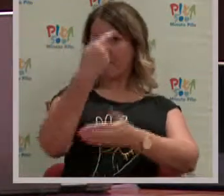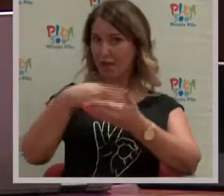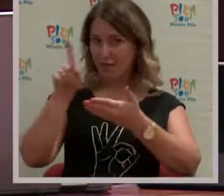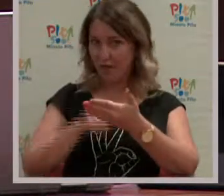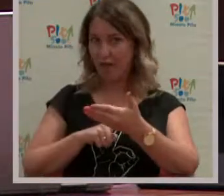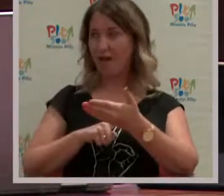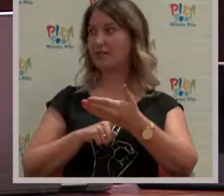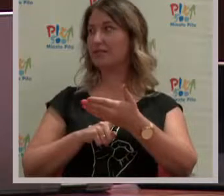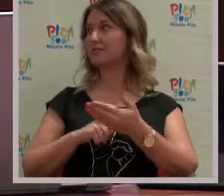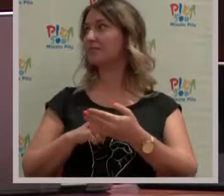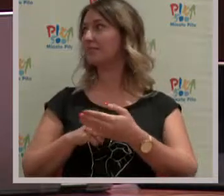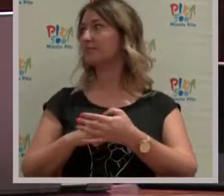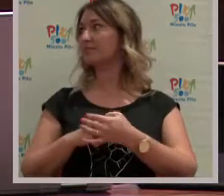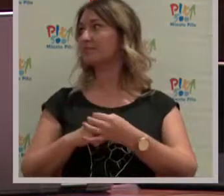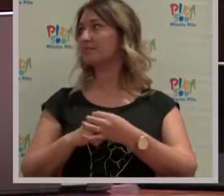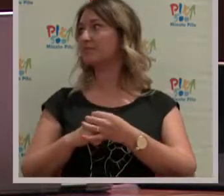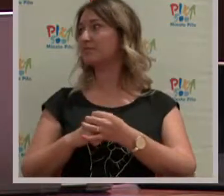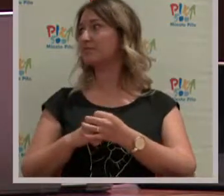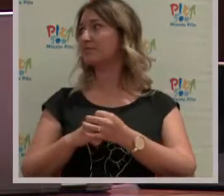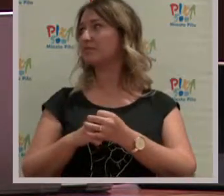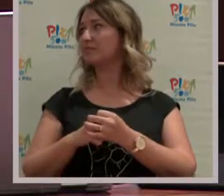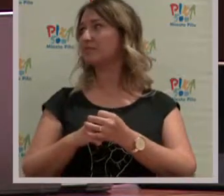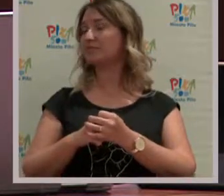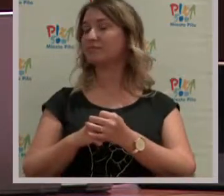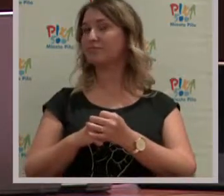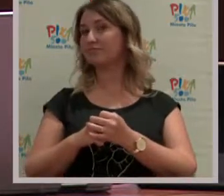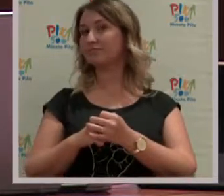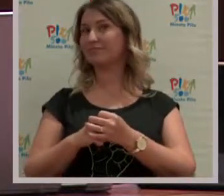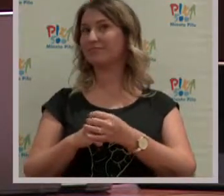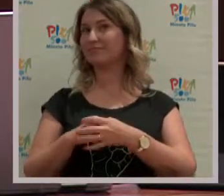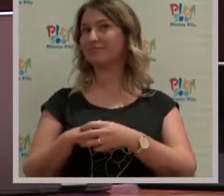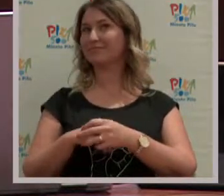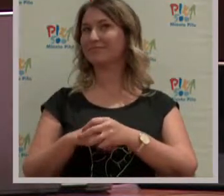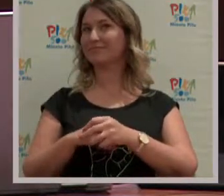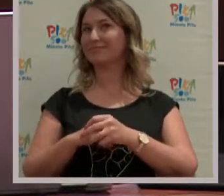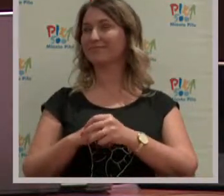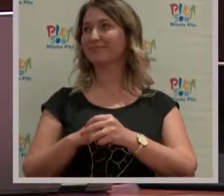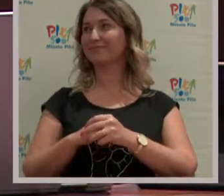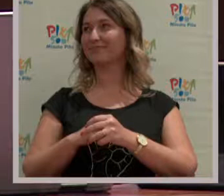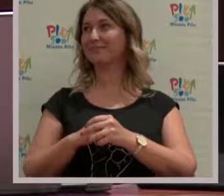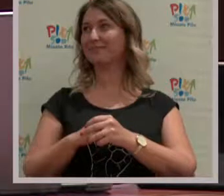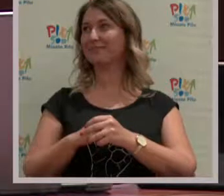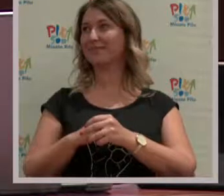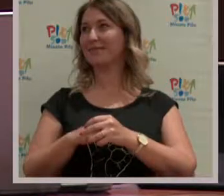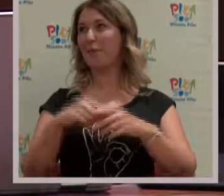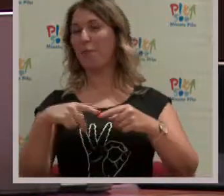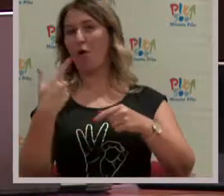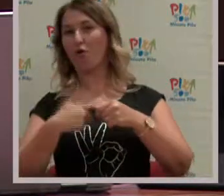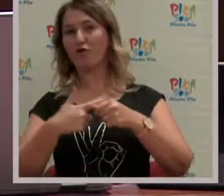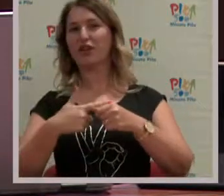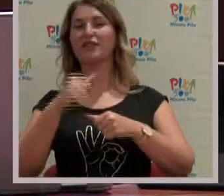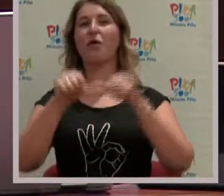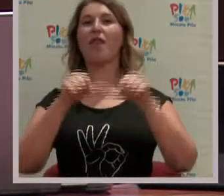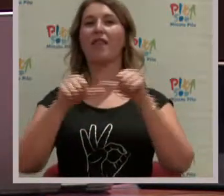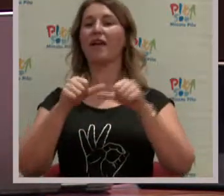po 20 latach, powitać na